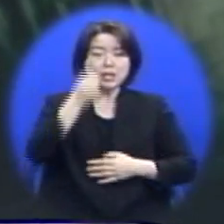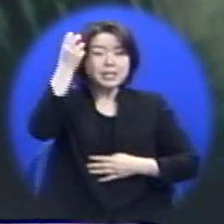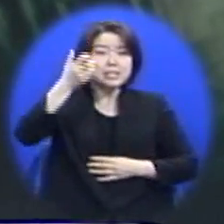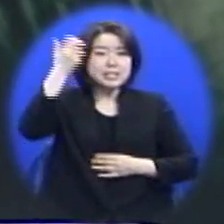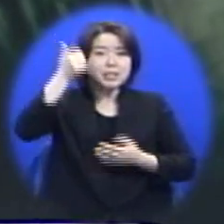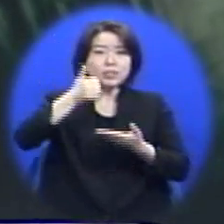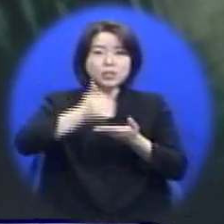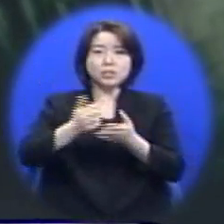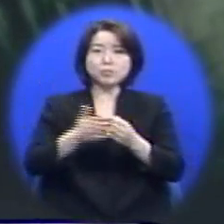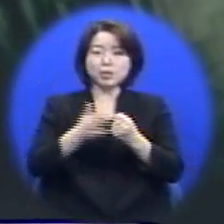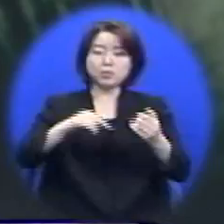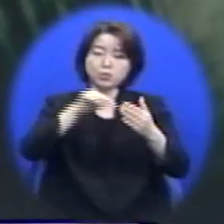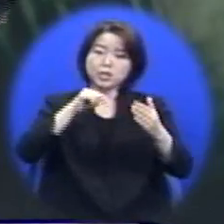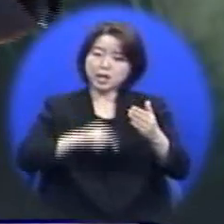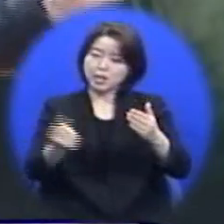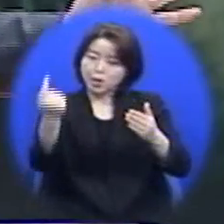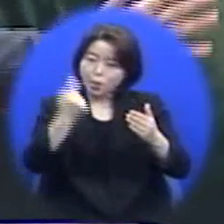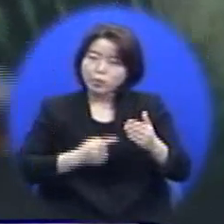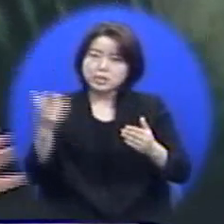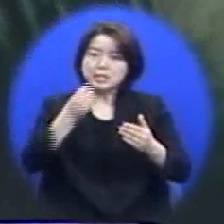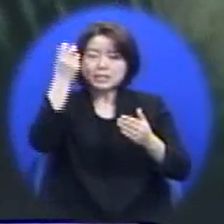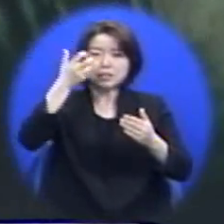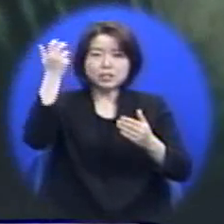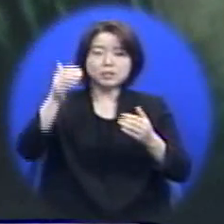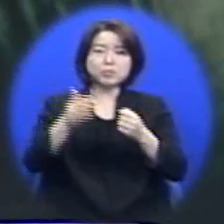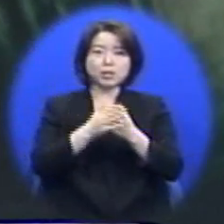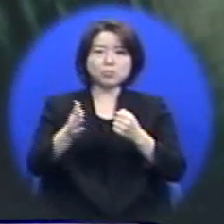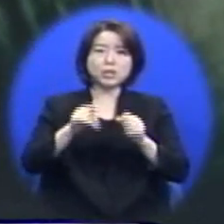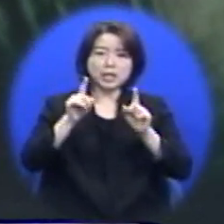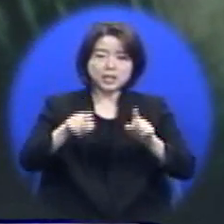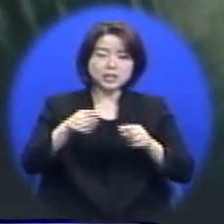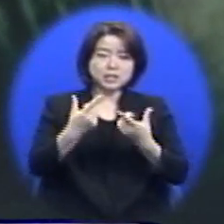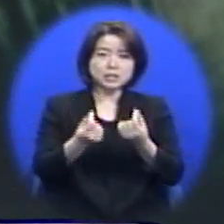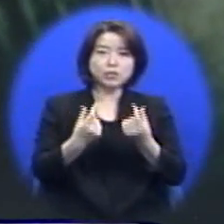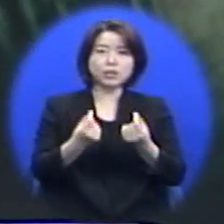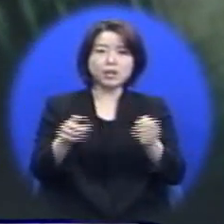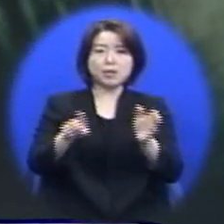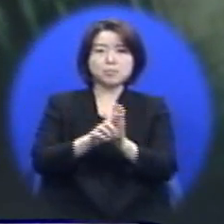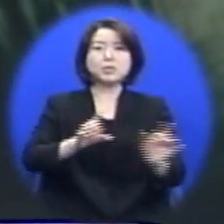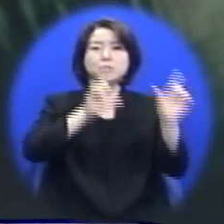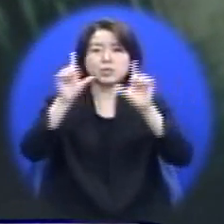때문에, 우리 안에 오신 성령 때문에 우리가 이렇게 신앙생활을 하고 있는 거예요.